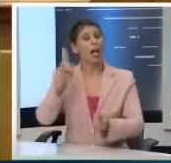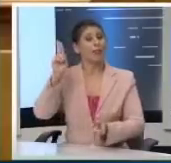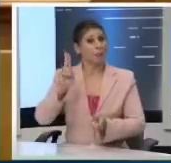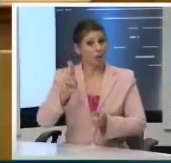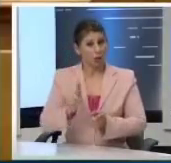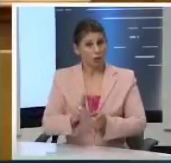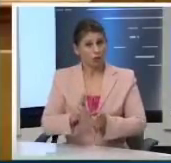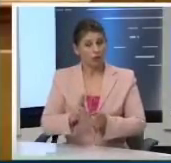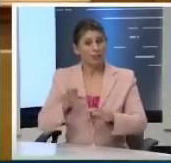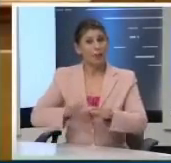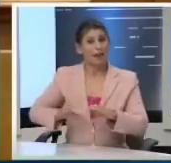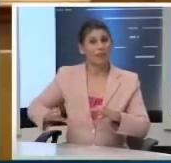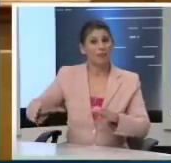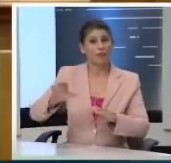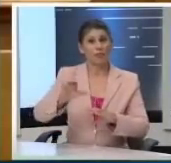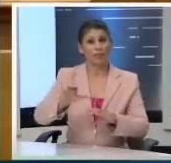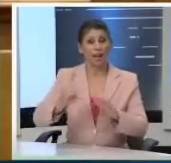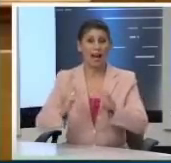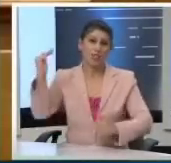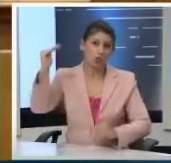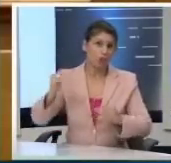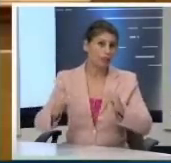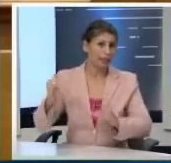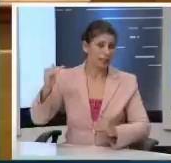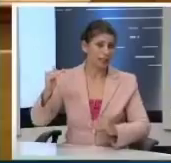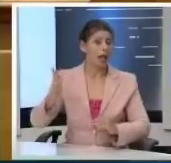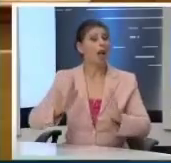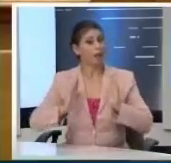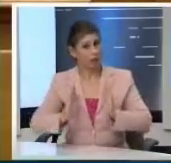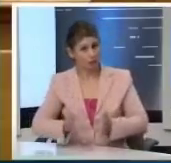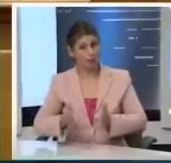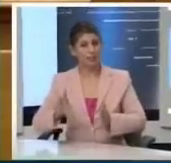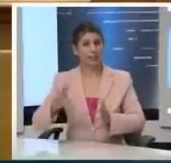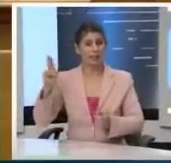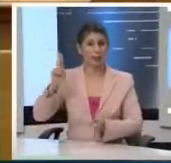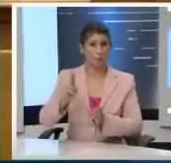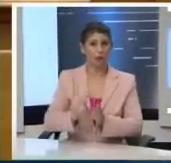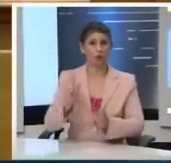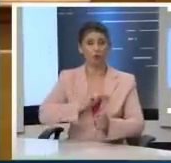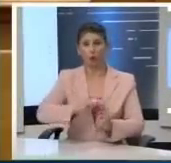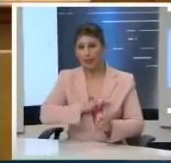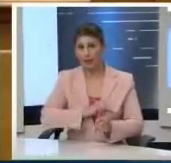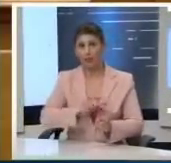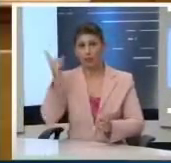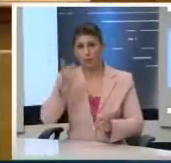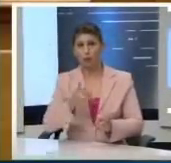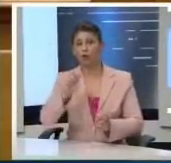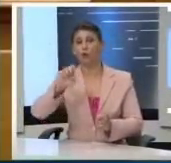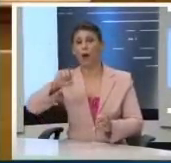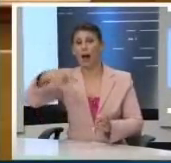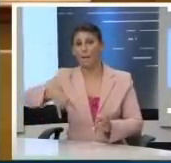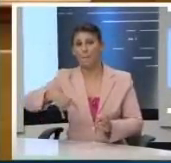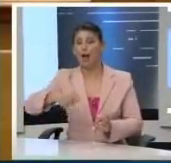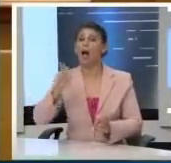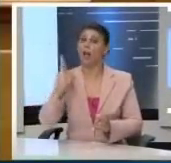μειώσει τις περιφερειακές ανισότητες. Θα μπορέσει να μειώσει το κέρδος ως ποσοστού του ΑΕΠ.